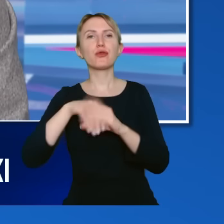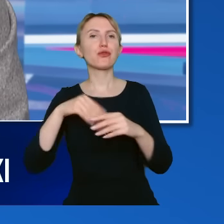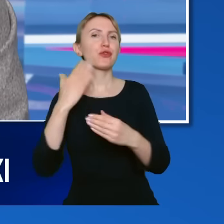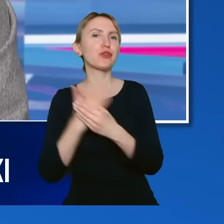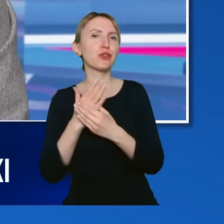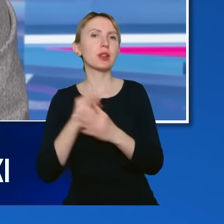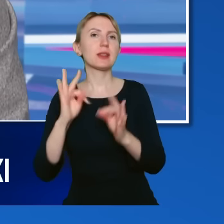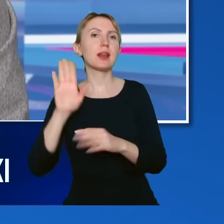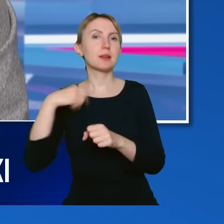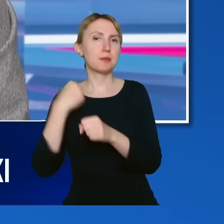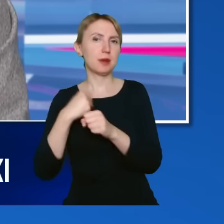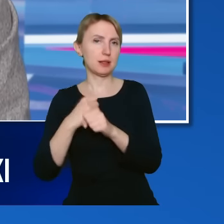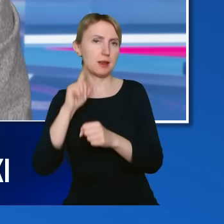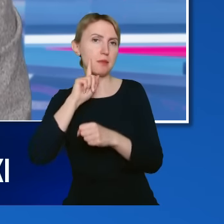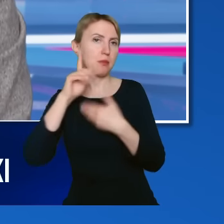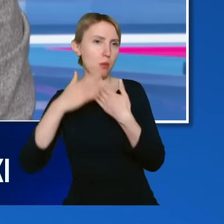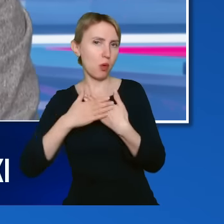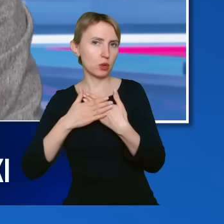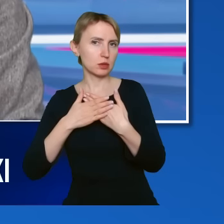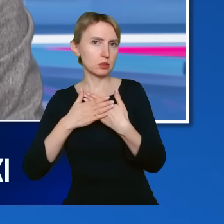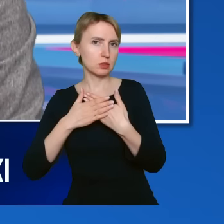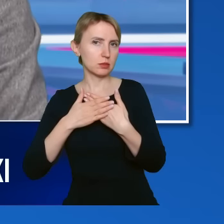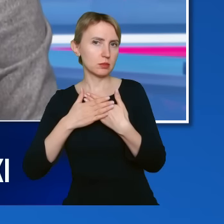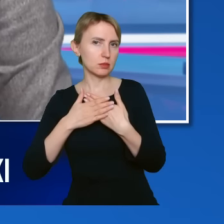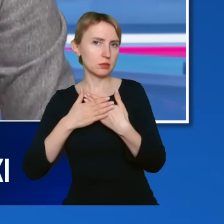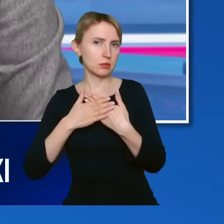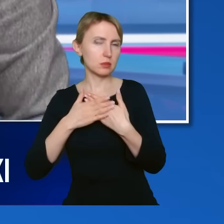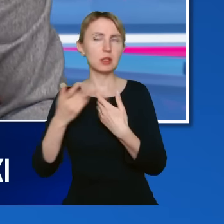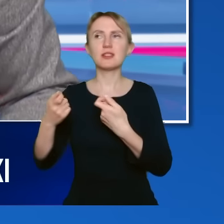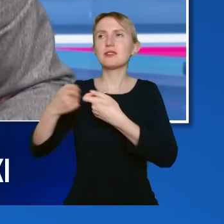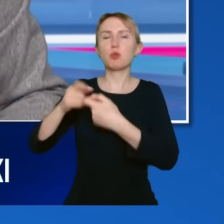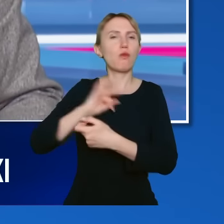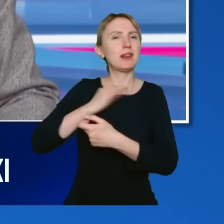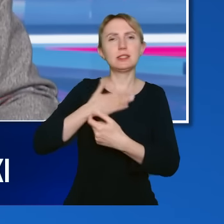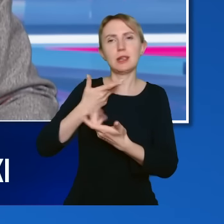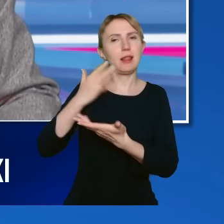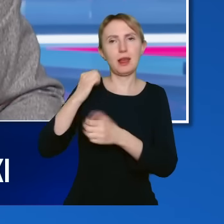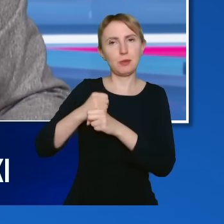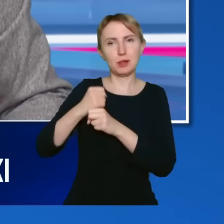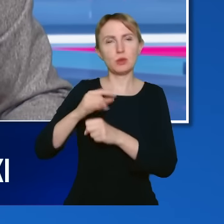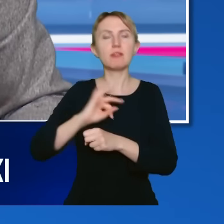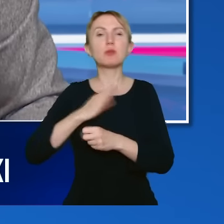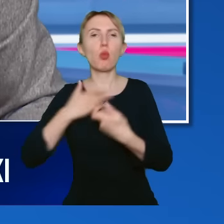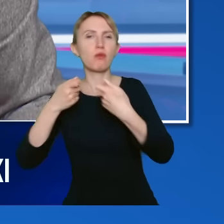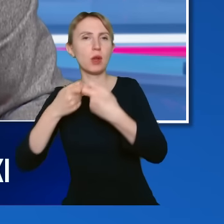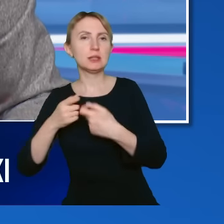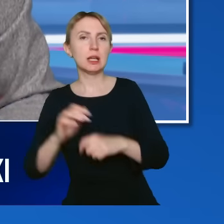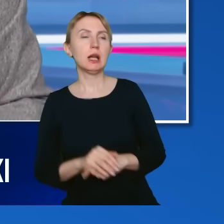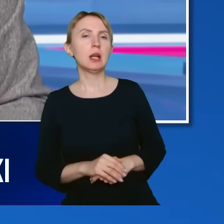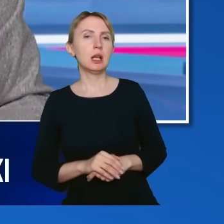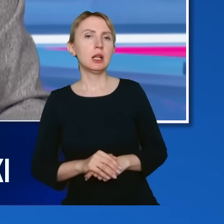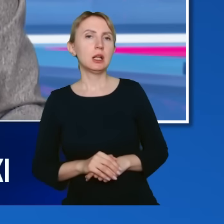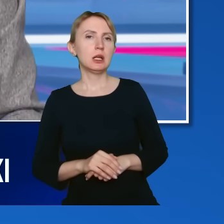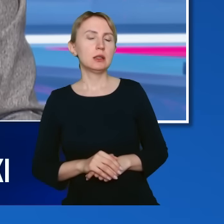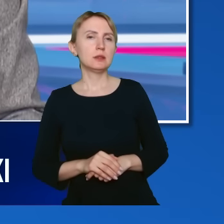mąż i jest to duży biznes. Nie, zatrudniony, jest współwłaścicielem. Jest podejrzenie, nie